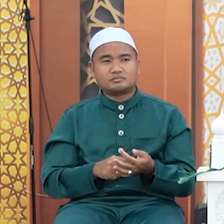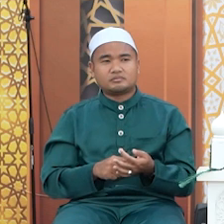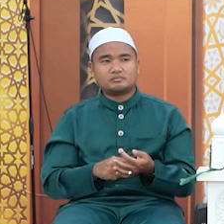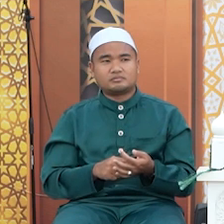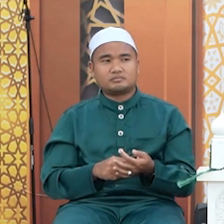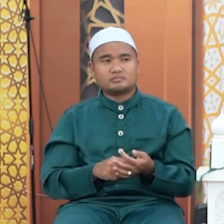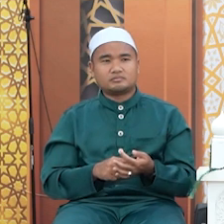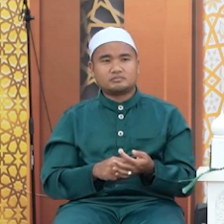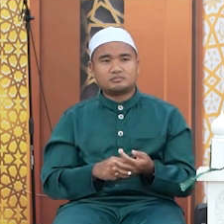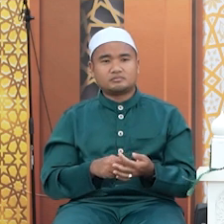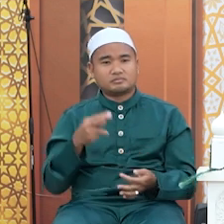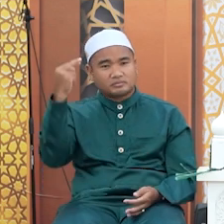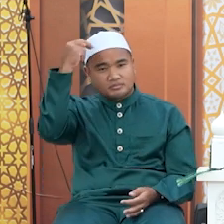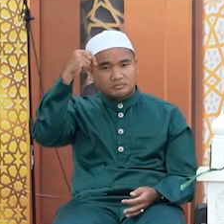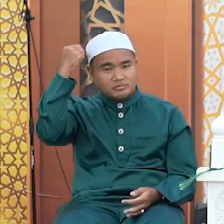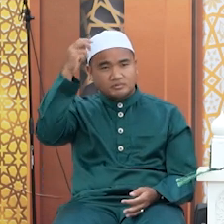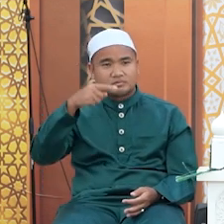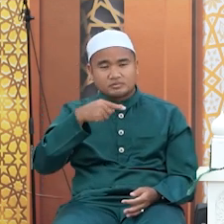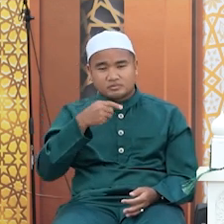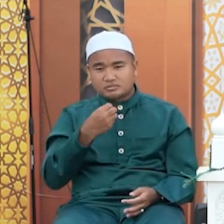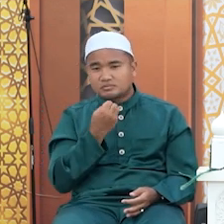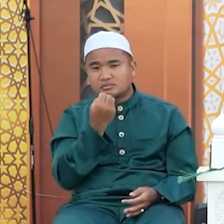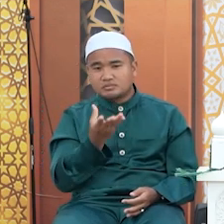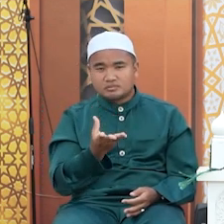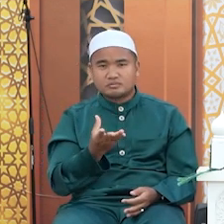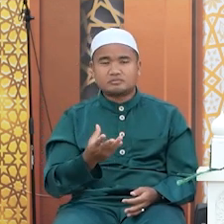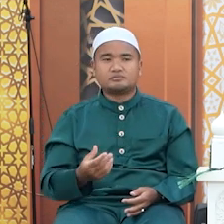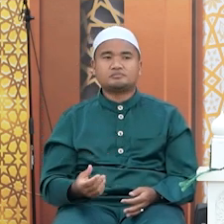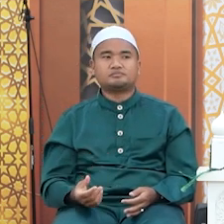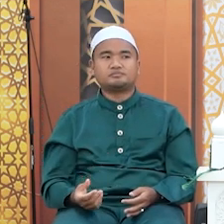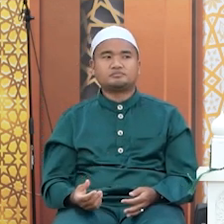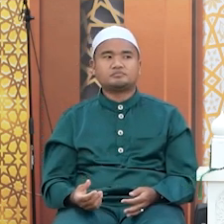Nabi sendiri Allah Subhanahu wa taala sebut wabil mu'minina raufur rahim.